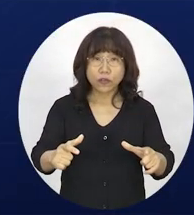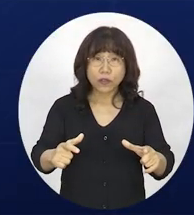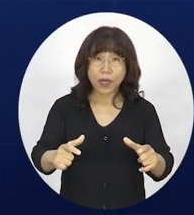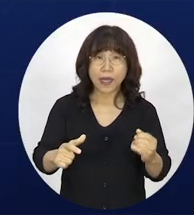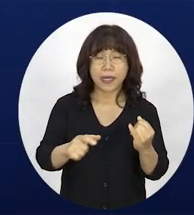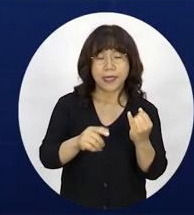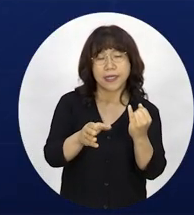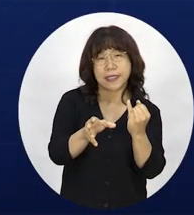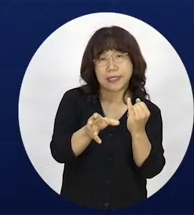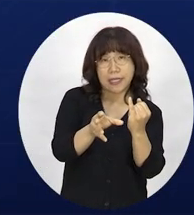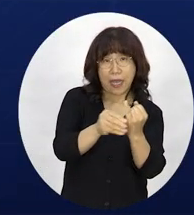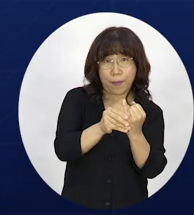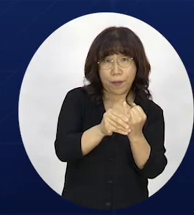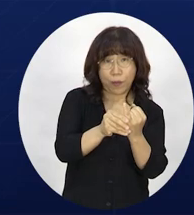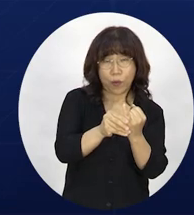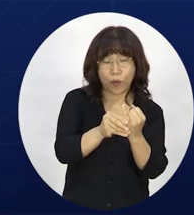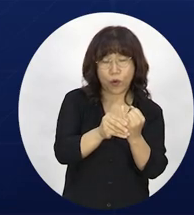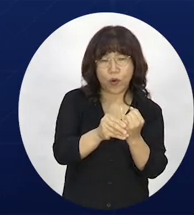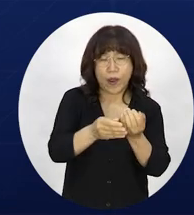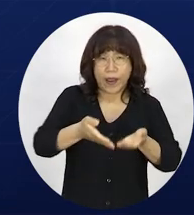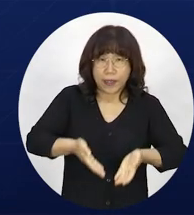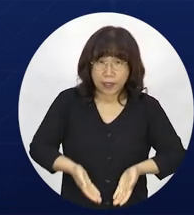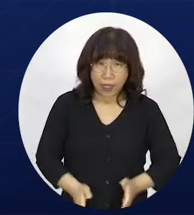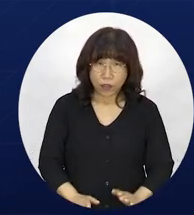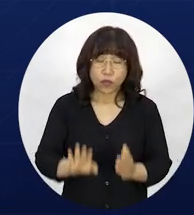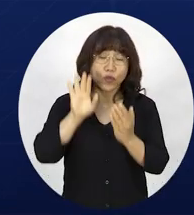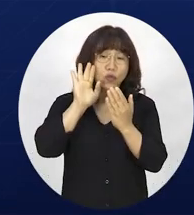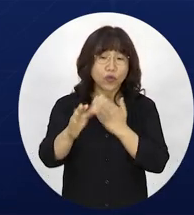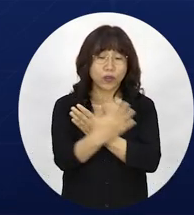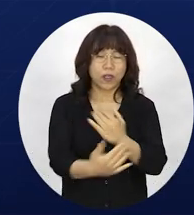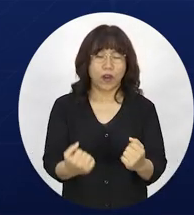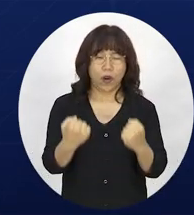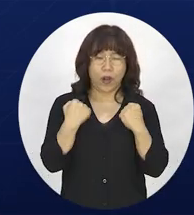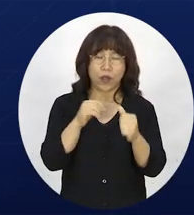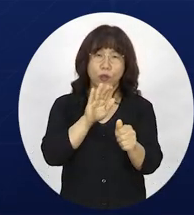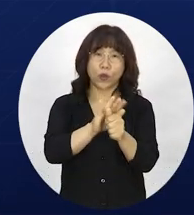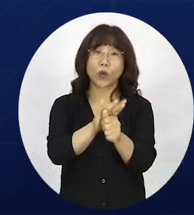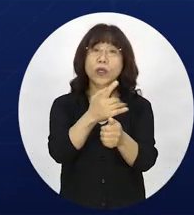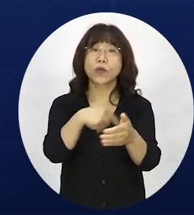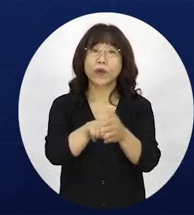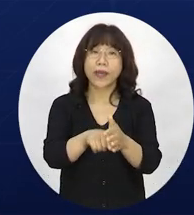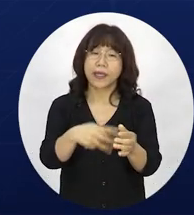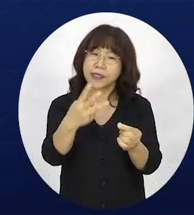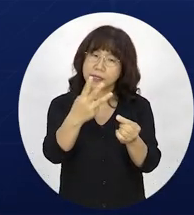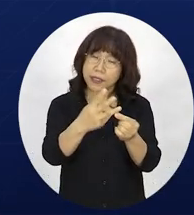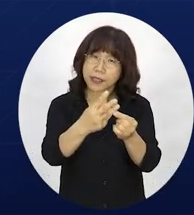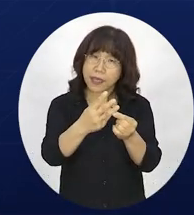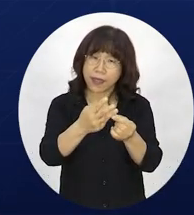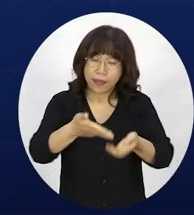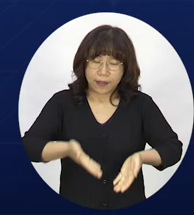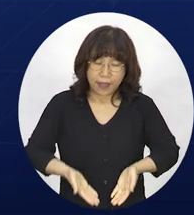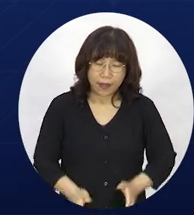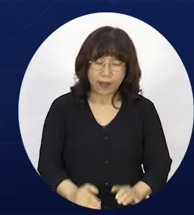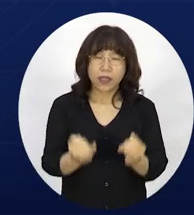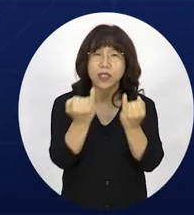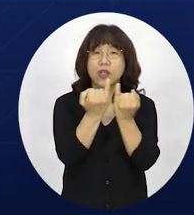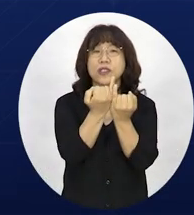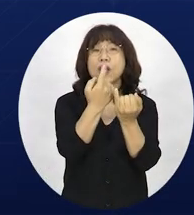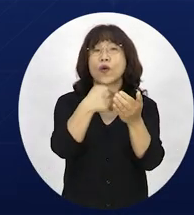강서구가 산모의 건강한 회복을 돕기 위해 오는 7월부터 셋째 아이 이상 자녀를 출산한 여성을